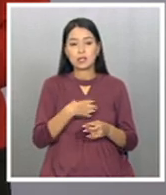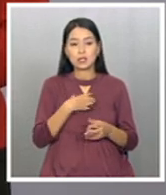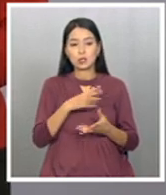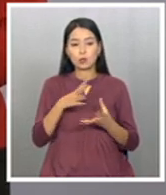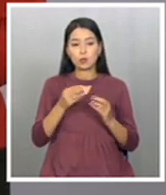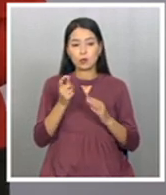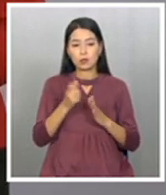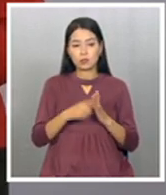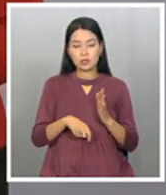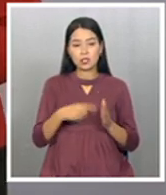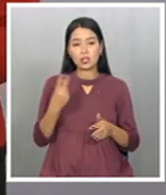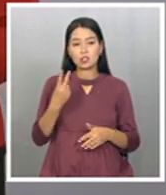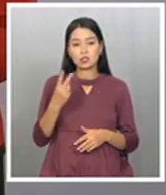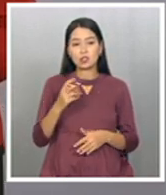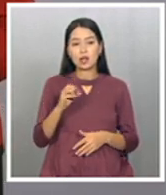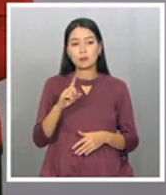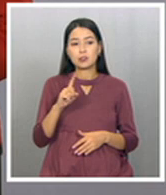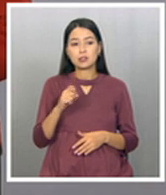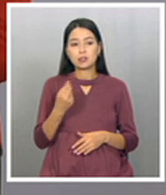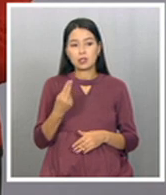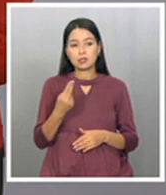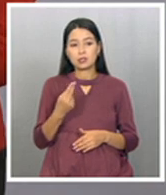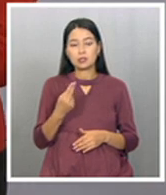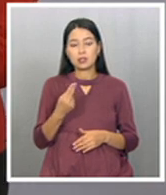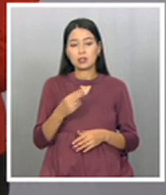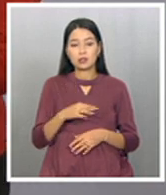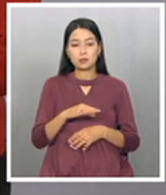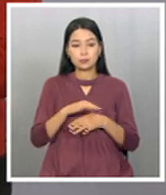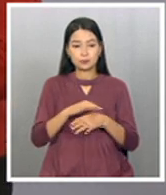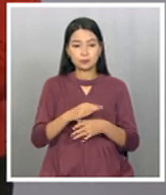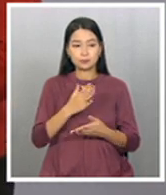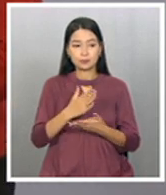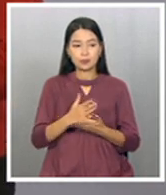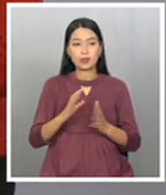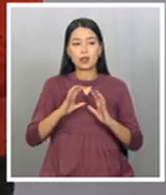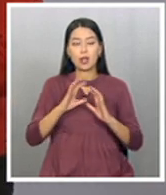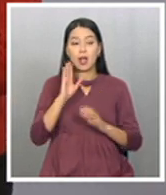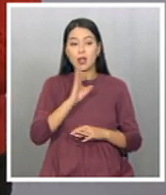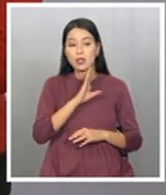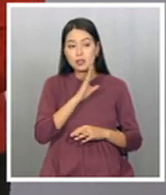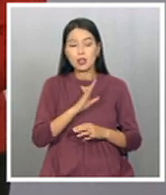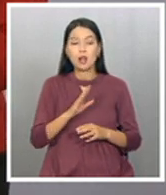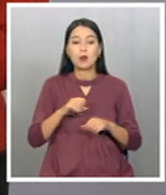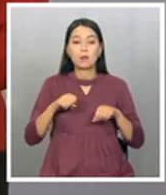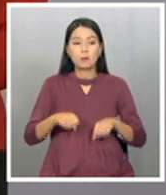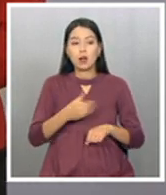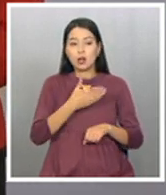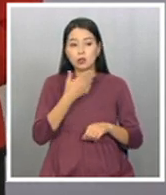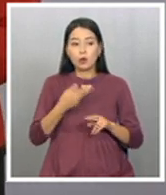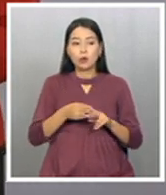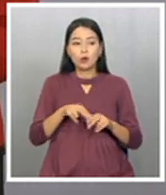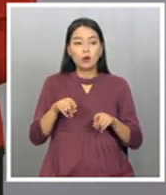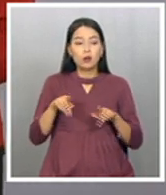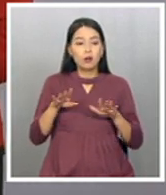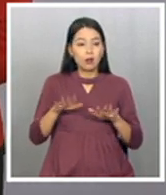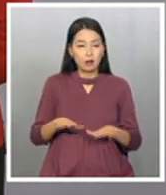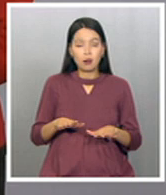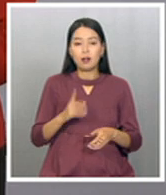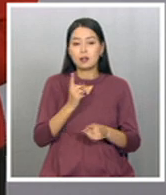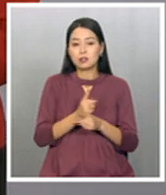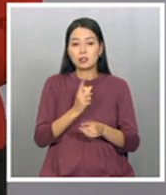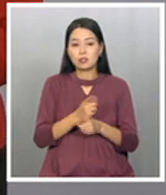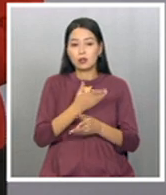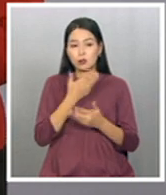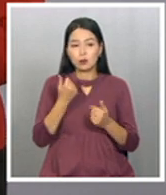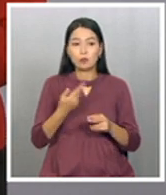екінші абзасына өту сөйлемі қажет болып тұр. Әйел теңсіздігі мұнымен ғана шектелген жоқ. Яғни бұл